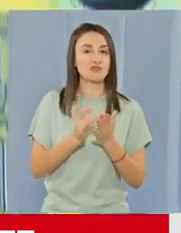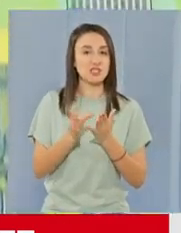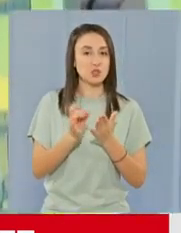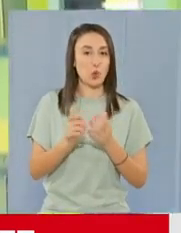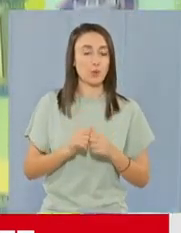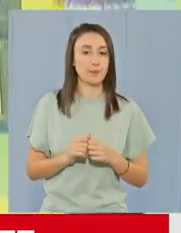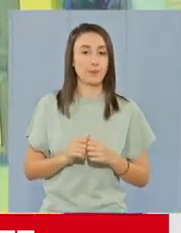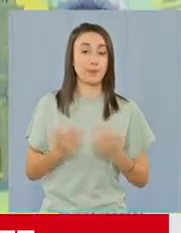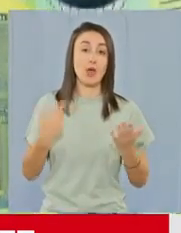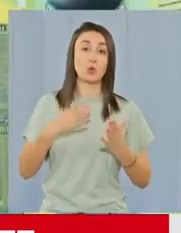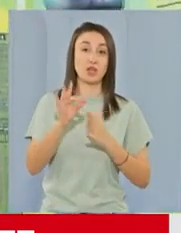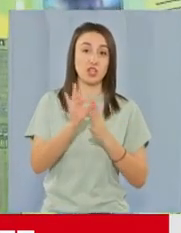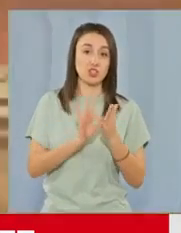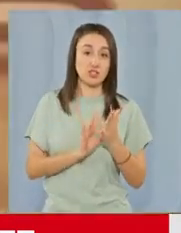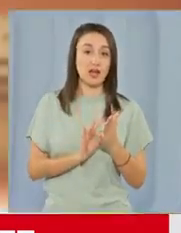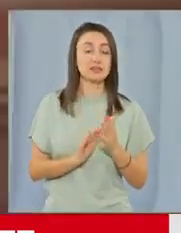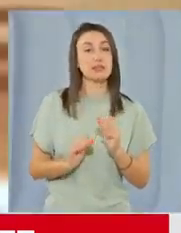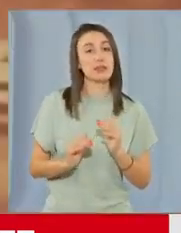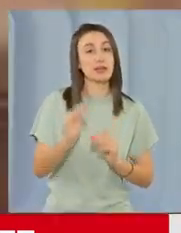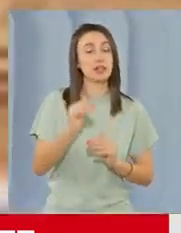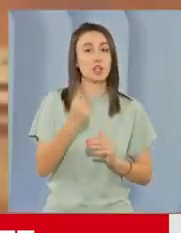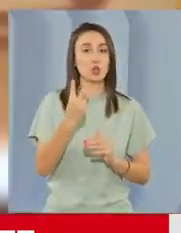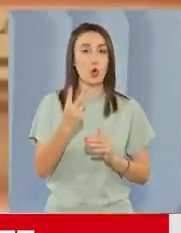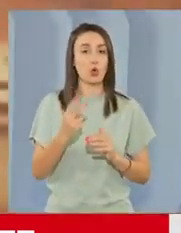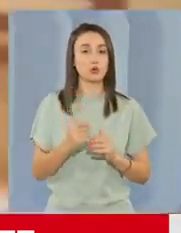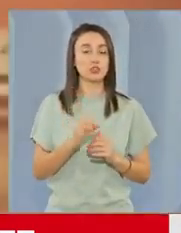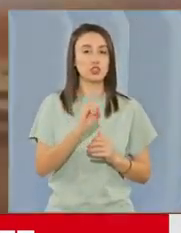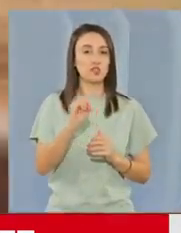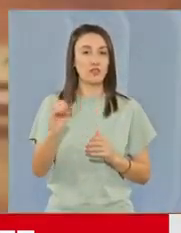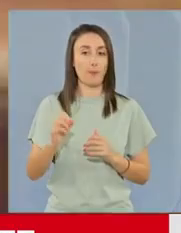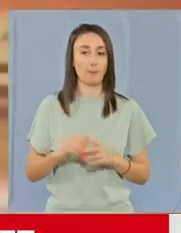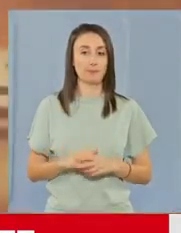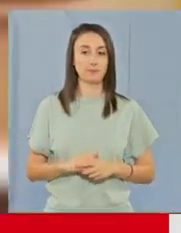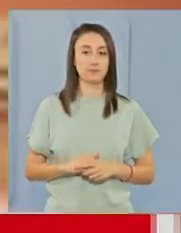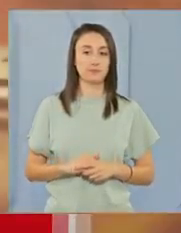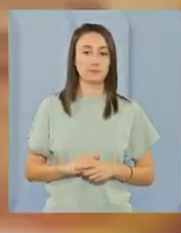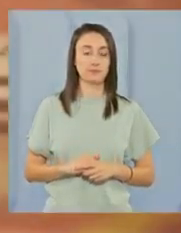cu amănuntul, care au înregistrat de asemenea creșteri de două cifre în aprilie.